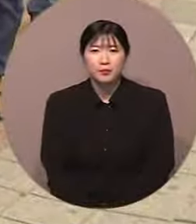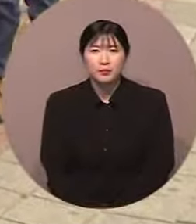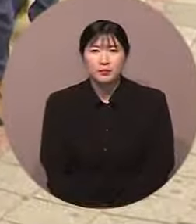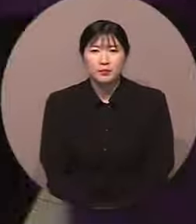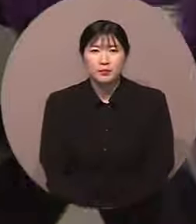강조했습니다